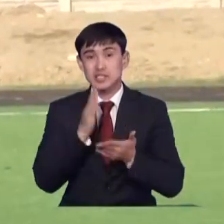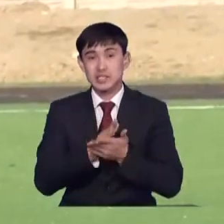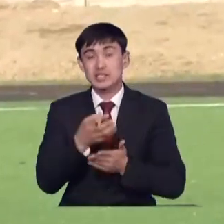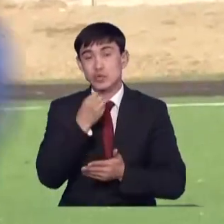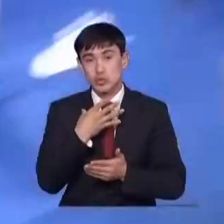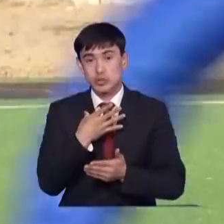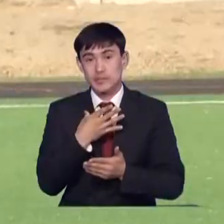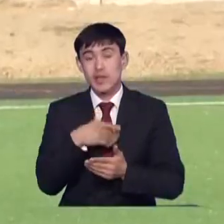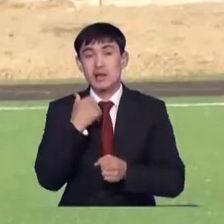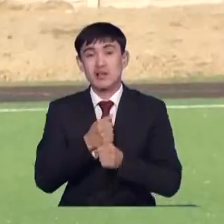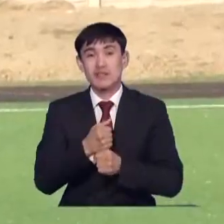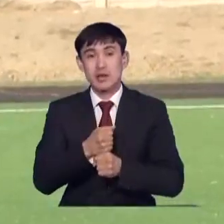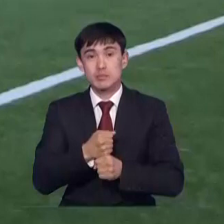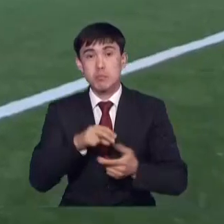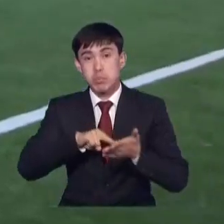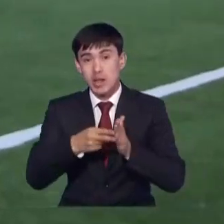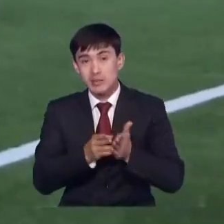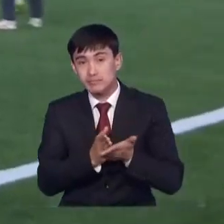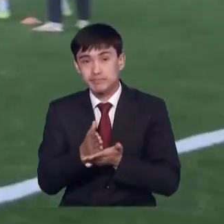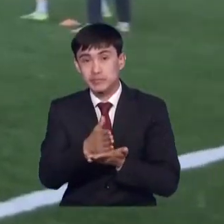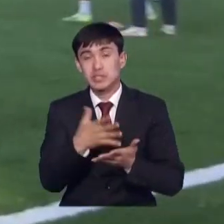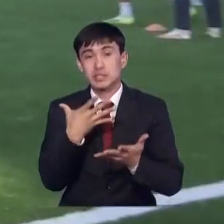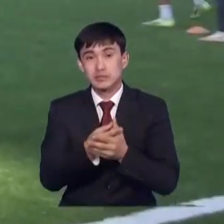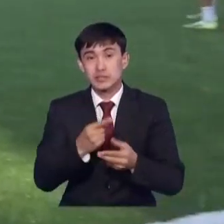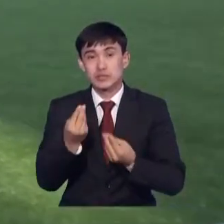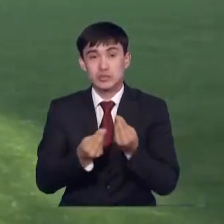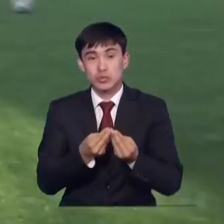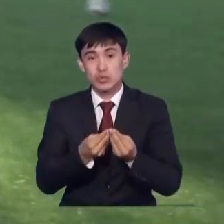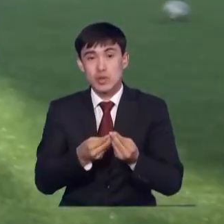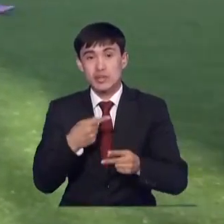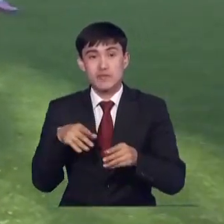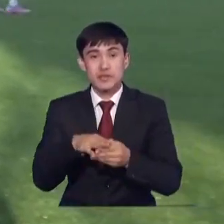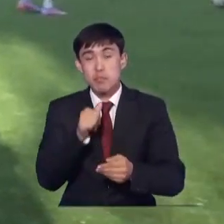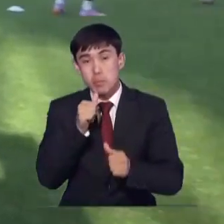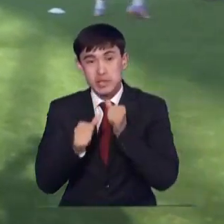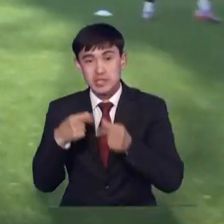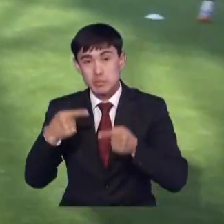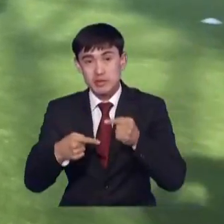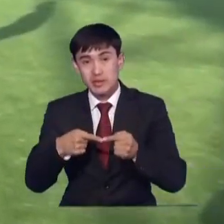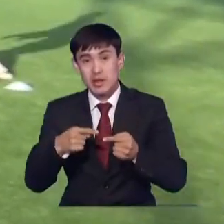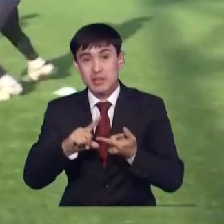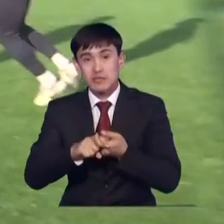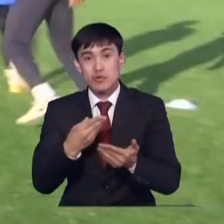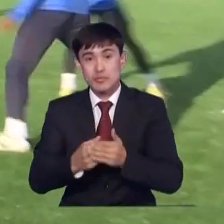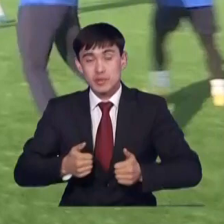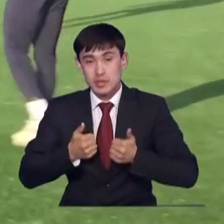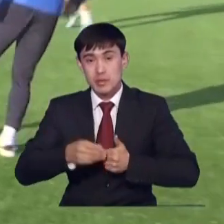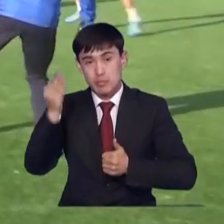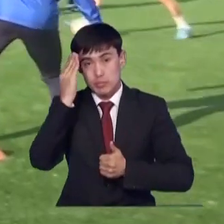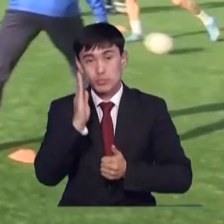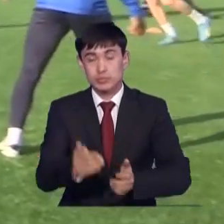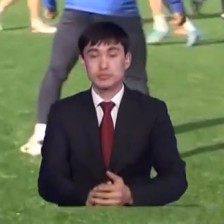хорошие главное придерживаться плана и навязать свою игру Рубить на корню все попытки соперника навязать свой Темп Руслан